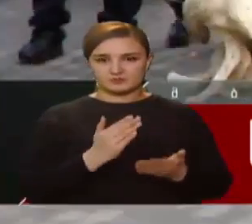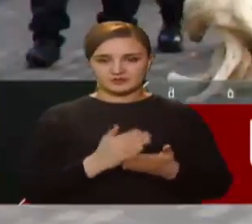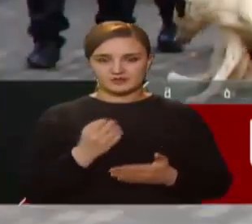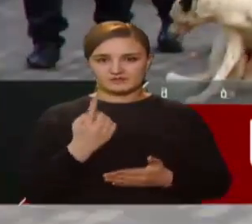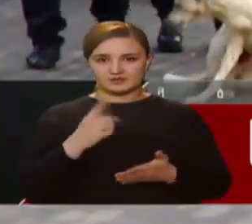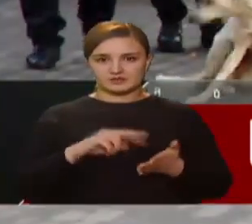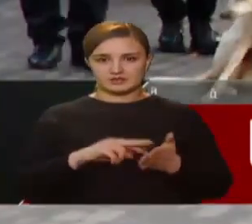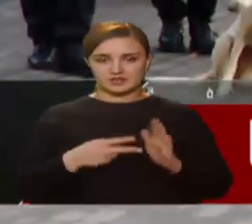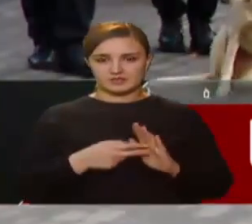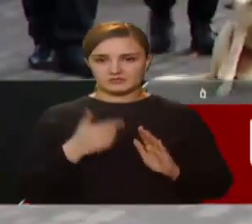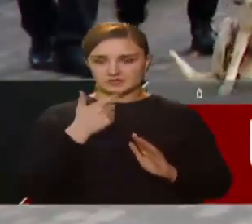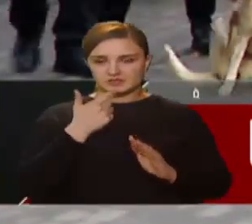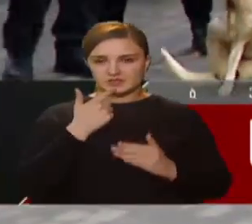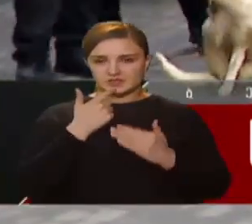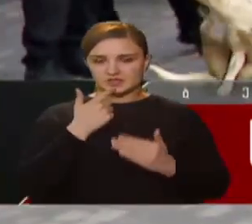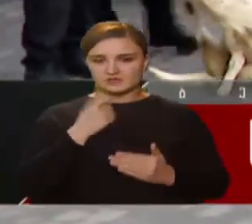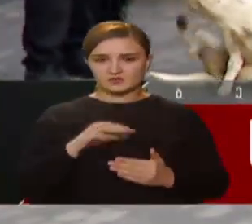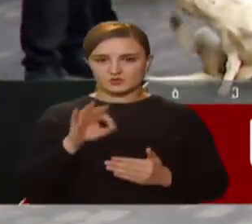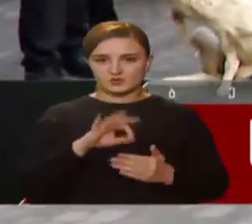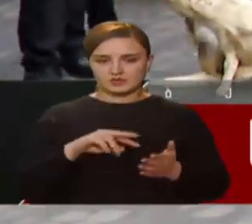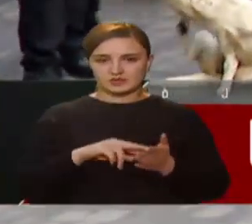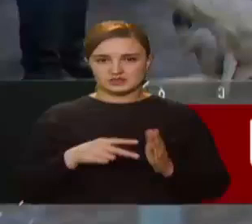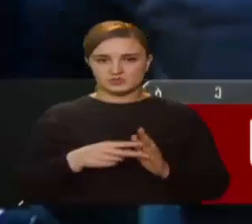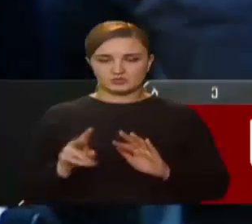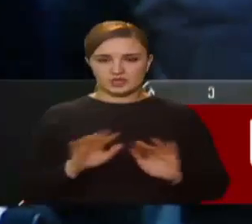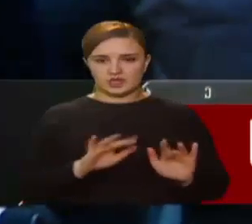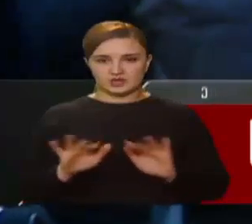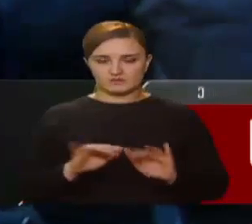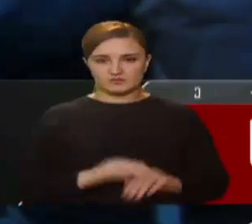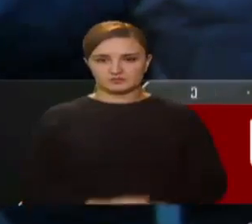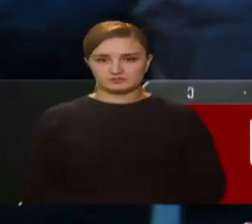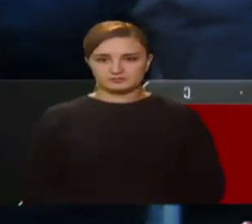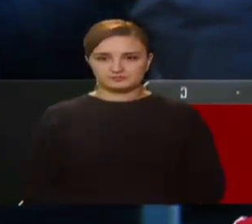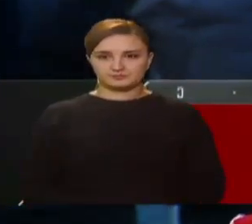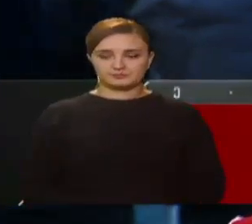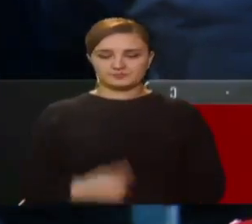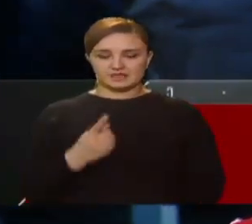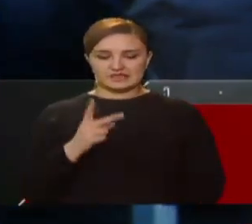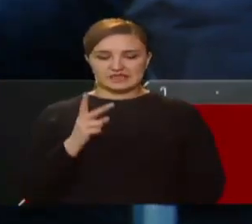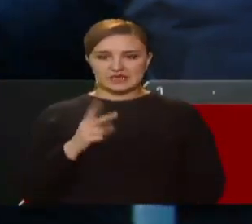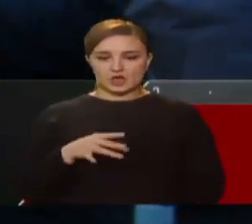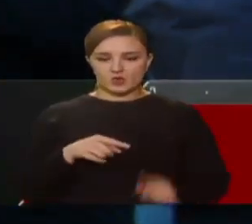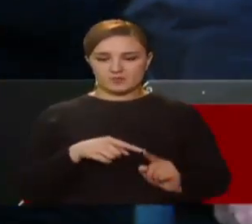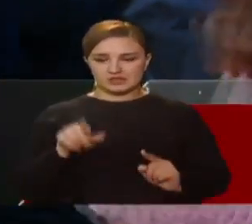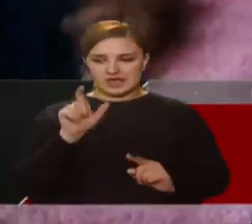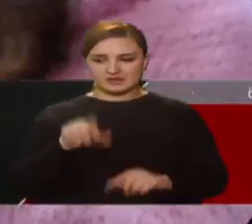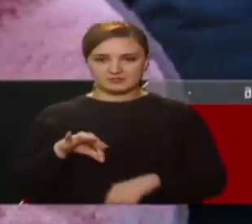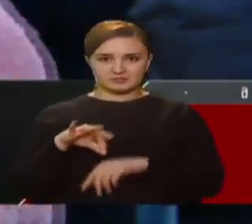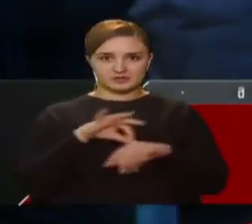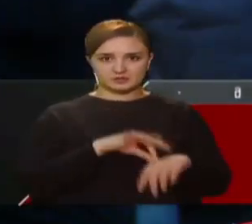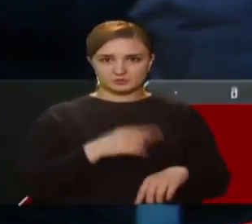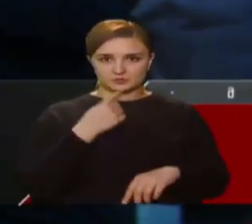ერთი გეგმა. მიხეილ სააკაშვილის გარშემო დასაგეგმი აქტივობები. Ხედავთ რომ 1 კილომეტრი უჭირთ ადამიანის მოყვანა და ვიზუალურად